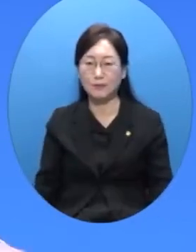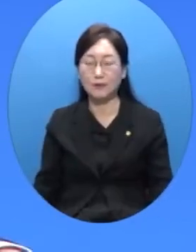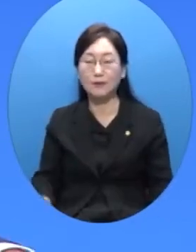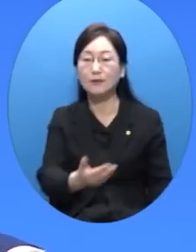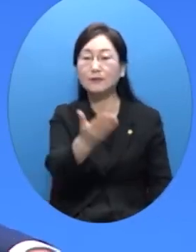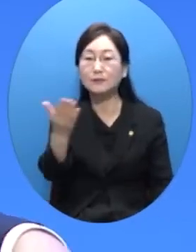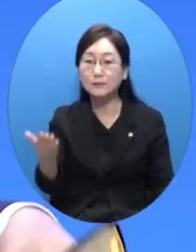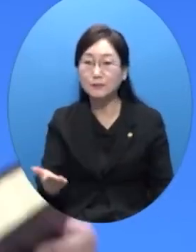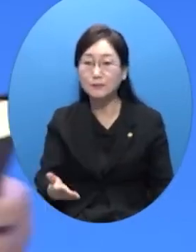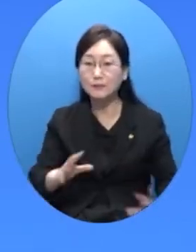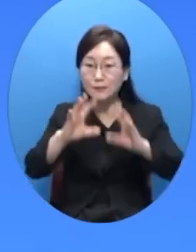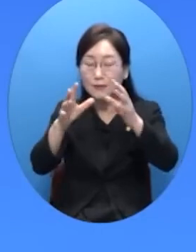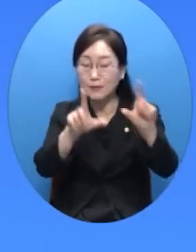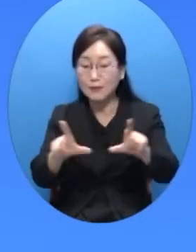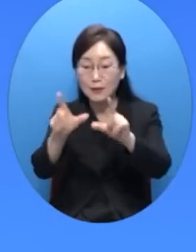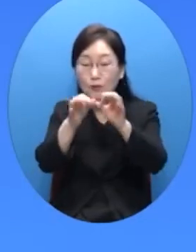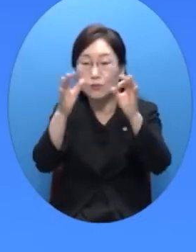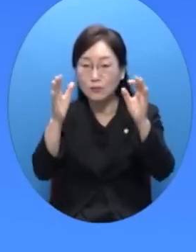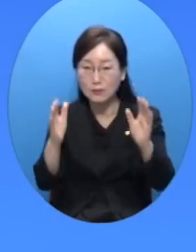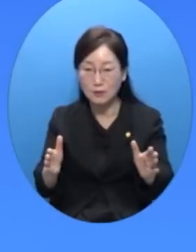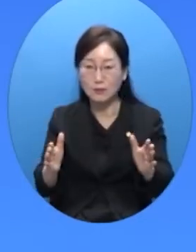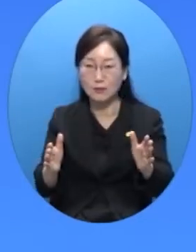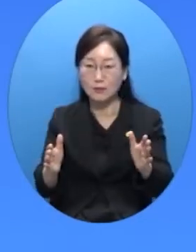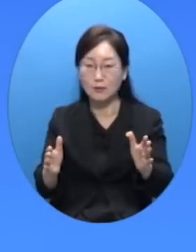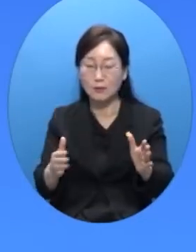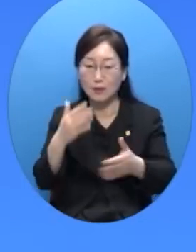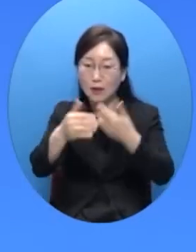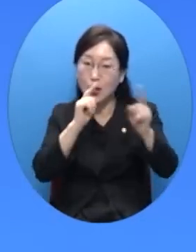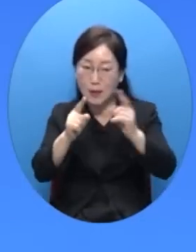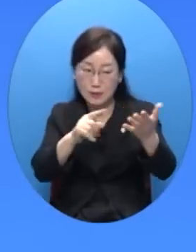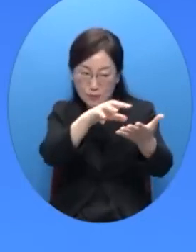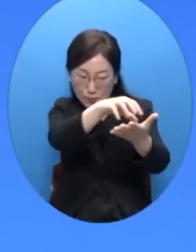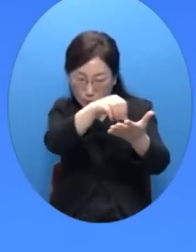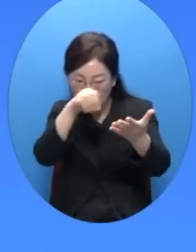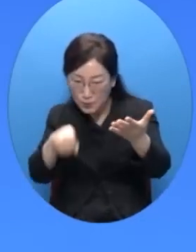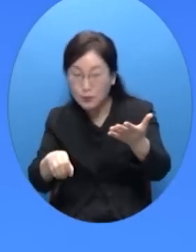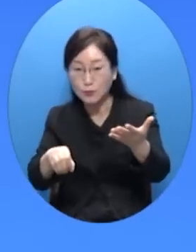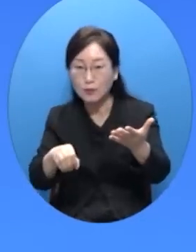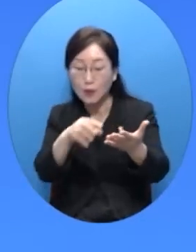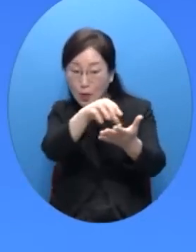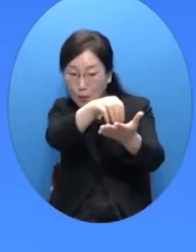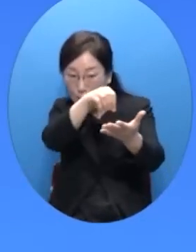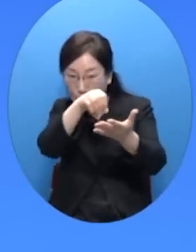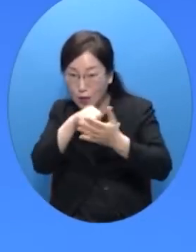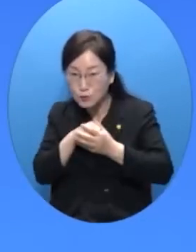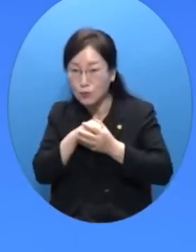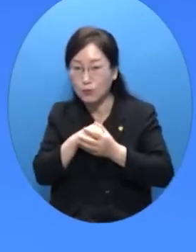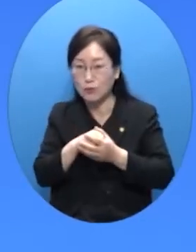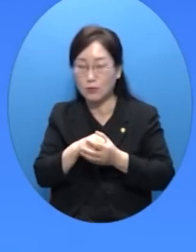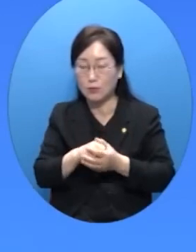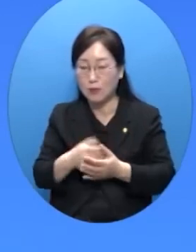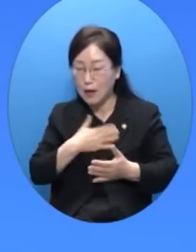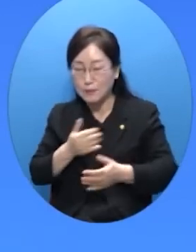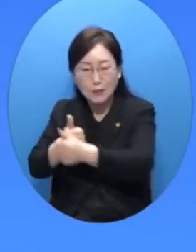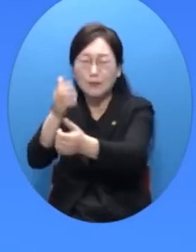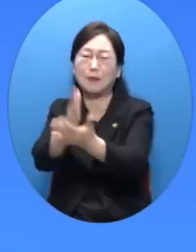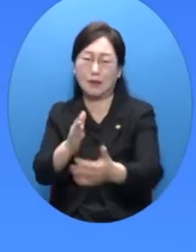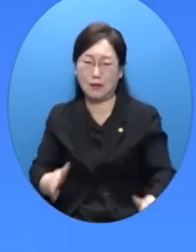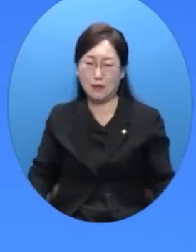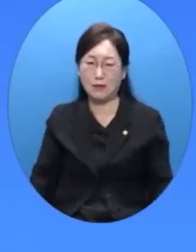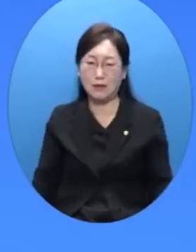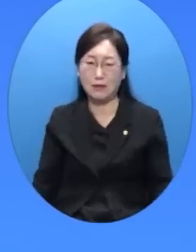여러분, 우리가 이상 살아가는 동안에 말씀의 권에 서서 감정의 지배를 받지 말아야 되는데